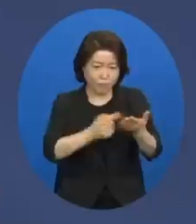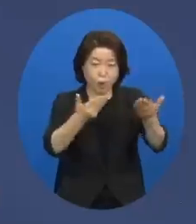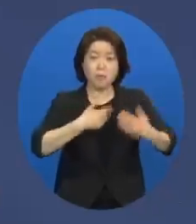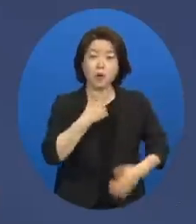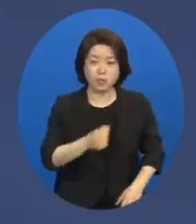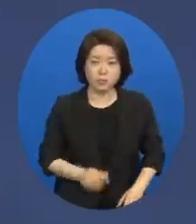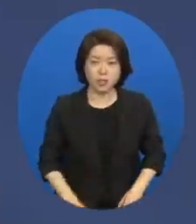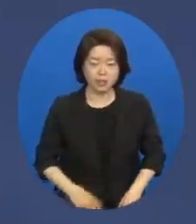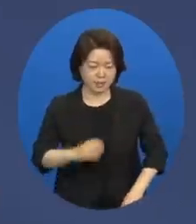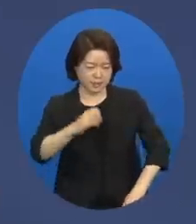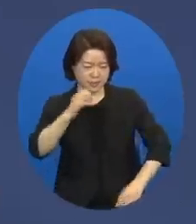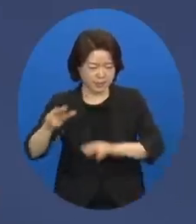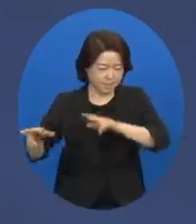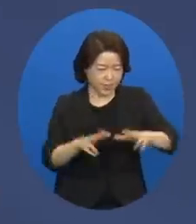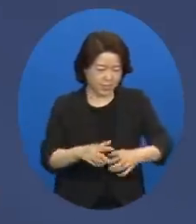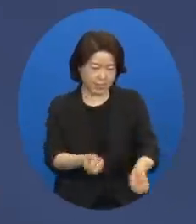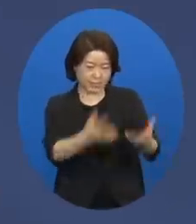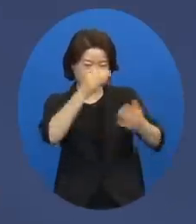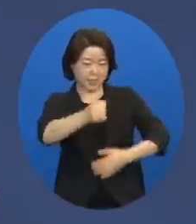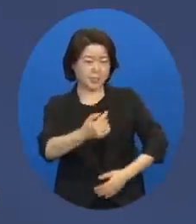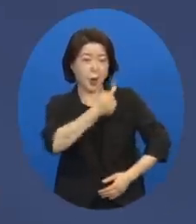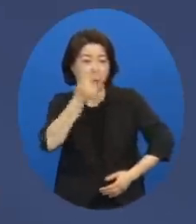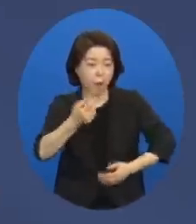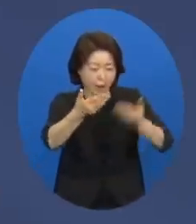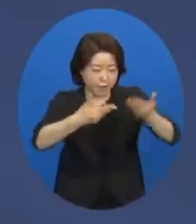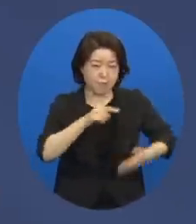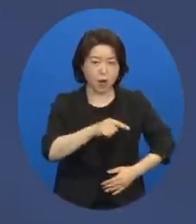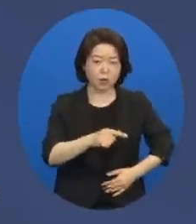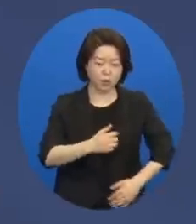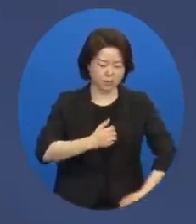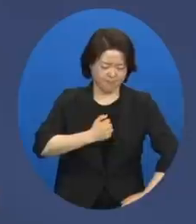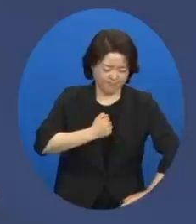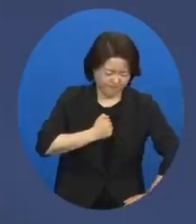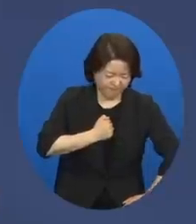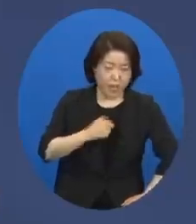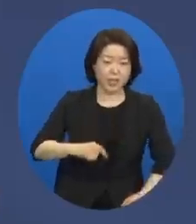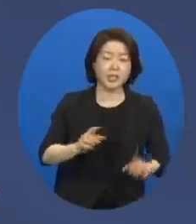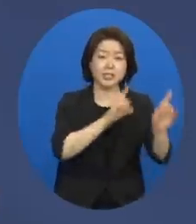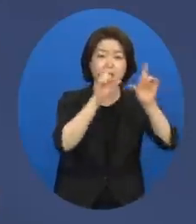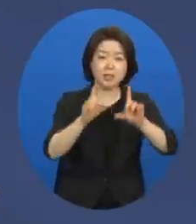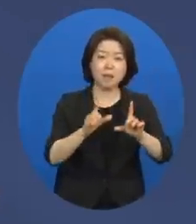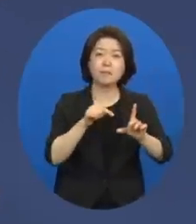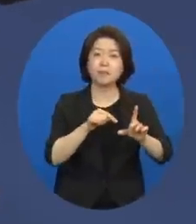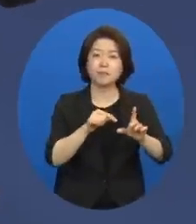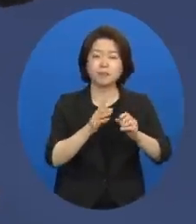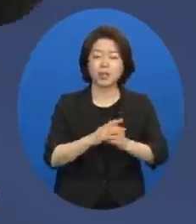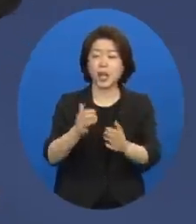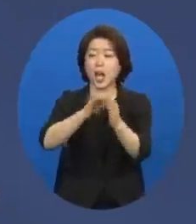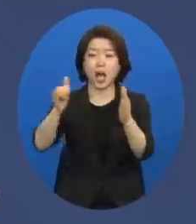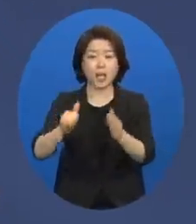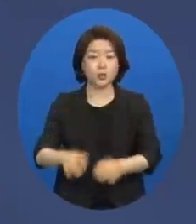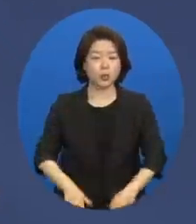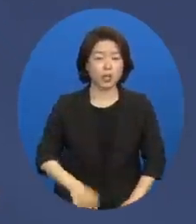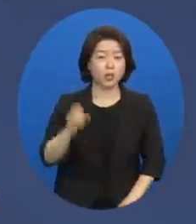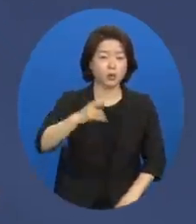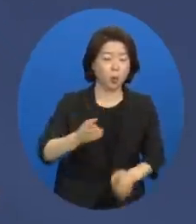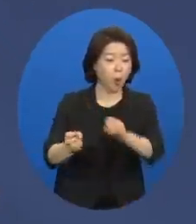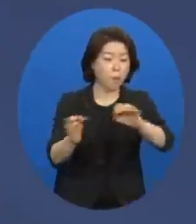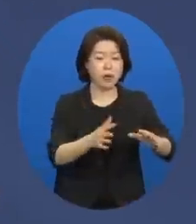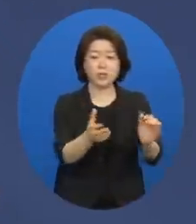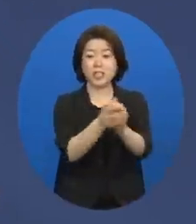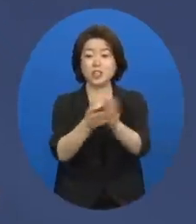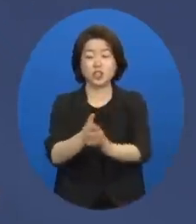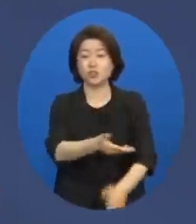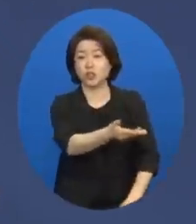그냥 제사장에 확인받고 이제야 그 한 맺힌 이 삶을 그냥 가족들에게 그리고 버렸던